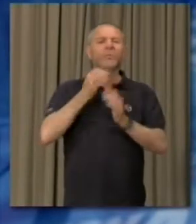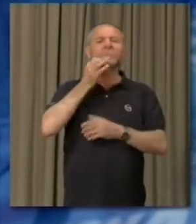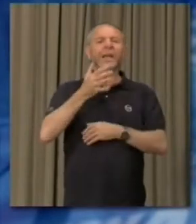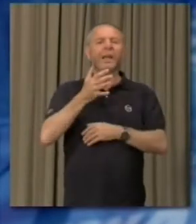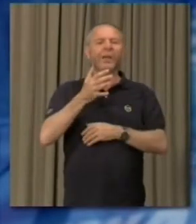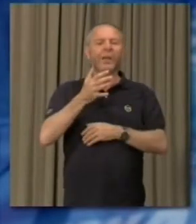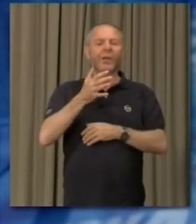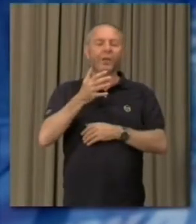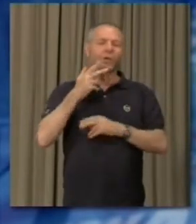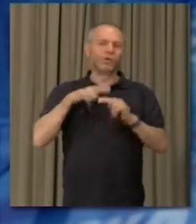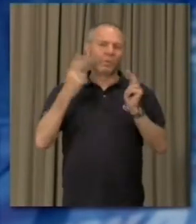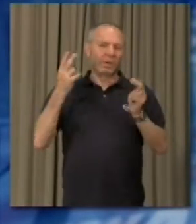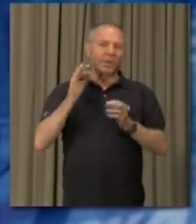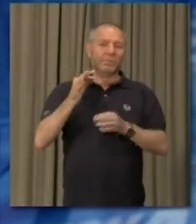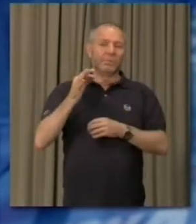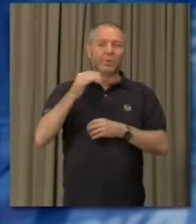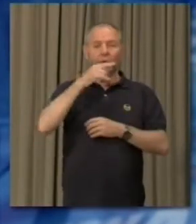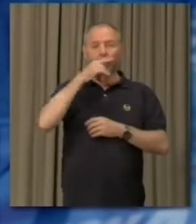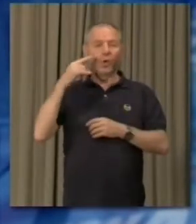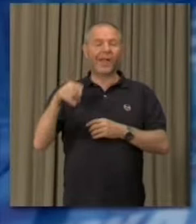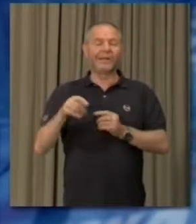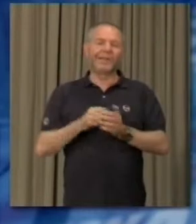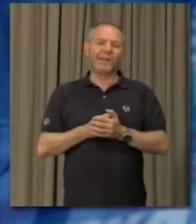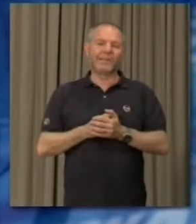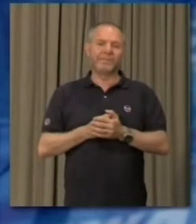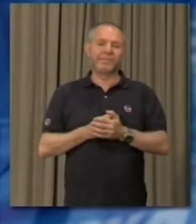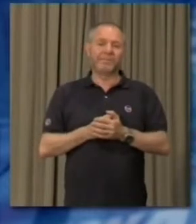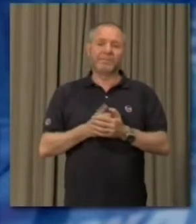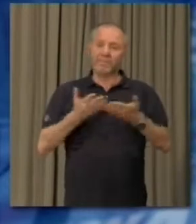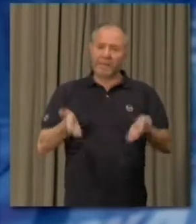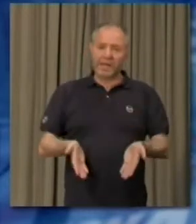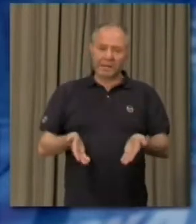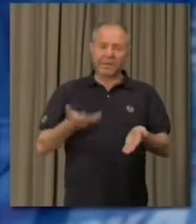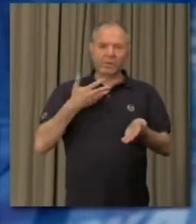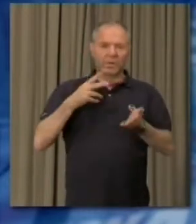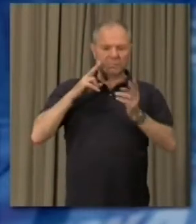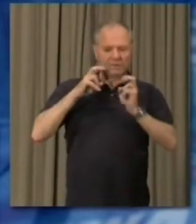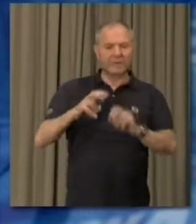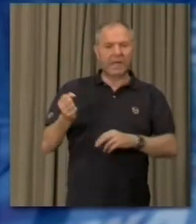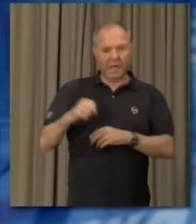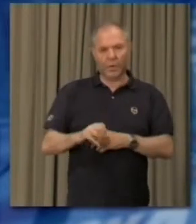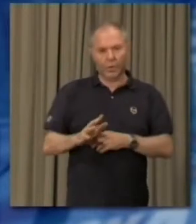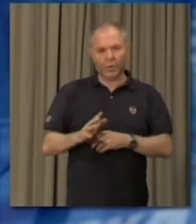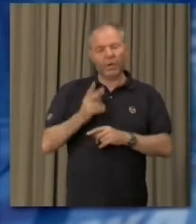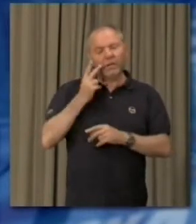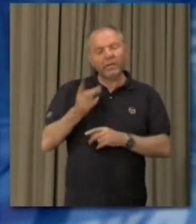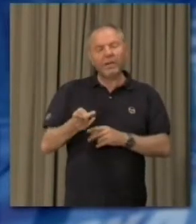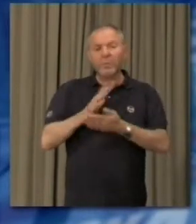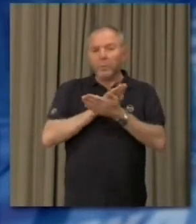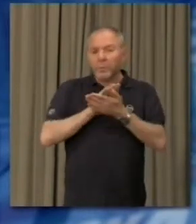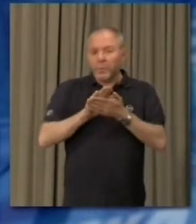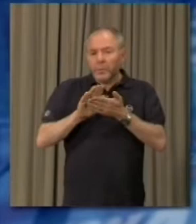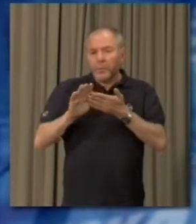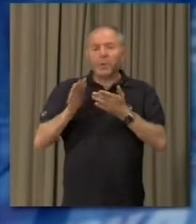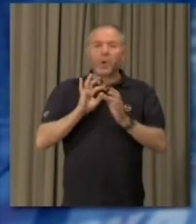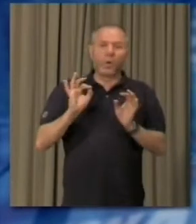che i narcotest hanno catalogato sotto la voce cocaina. Sono in corso ora ulteriori esami per accertare il grado di purezza della sostanza